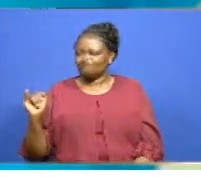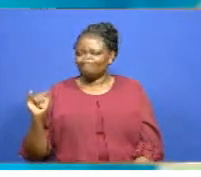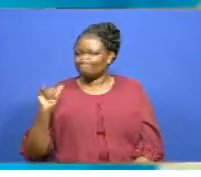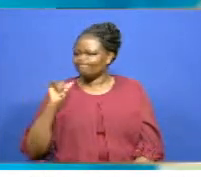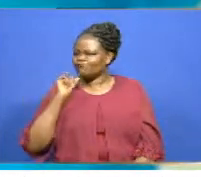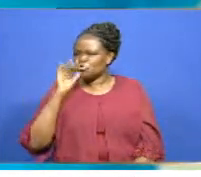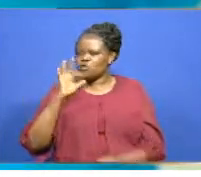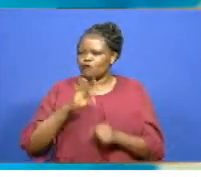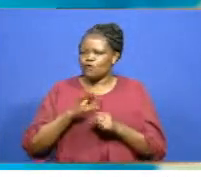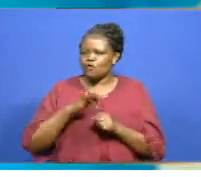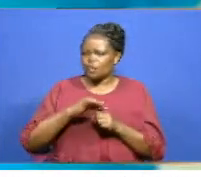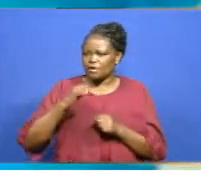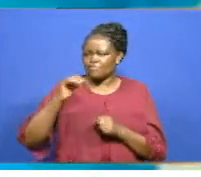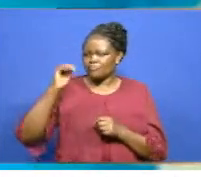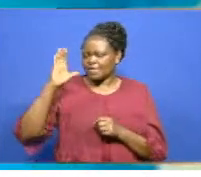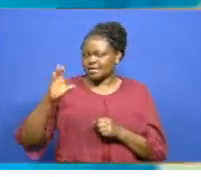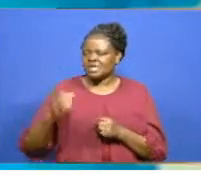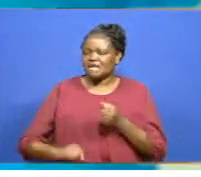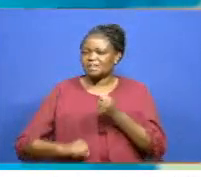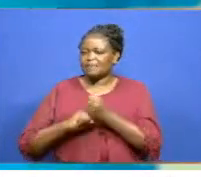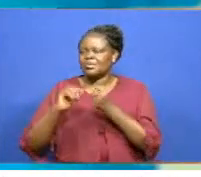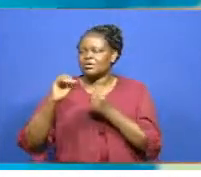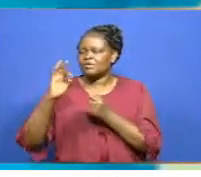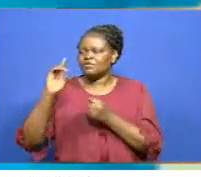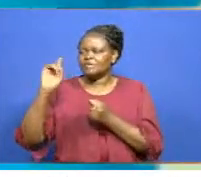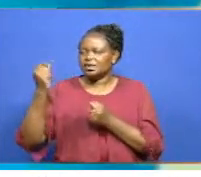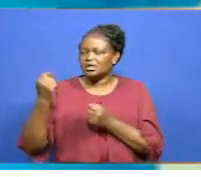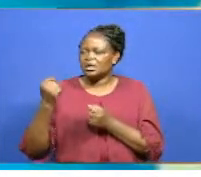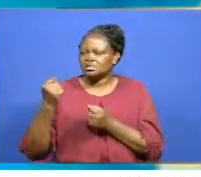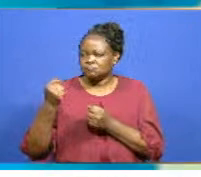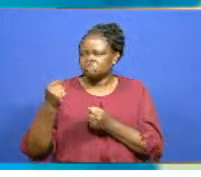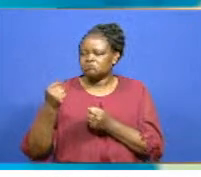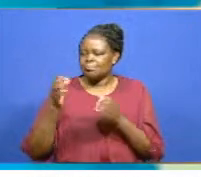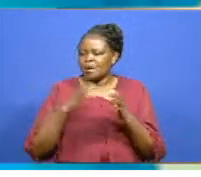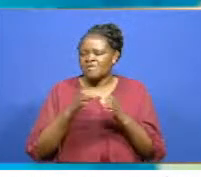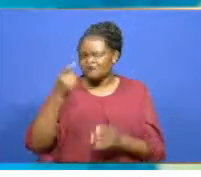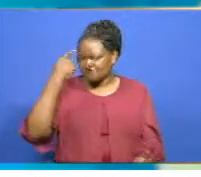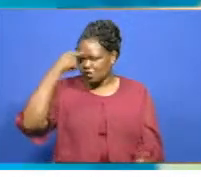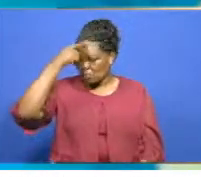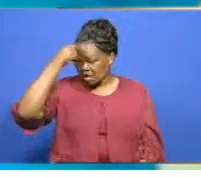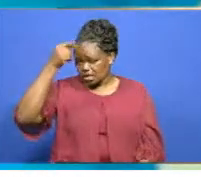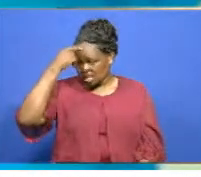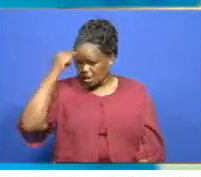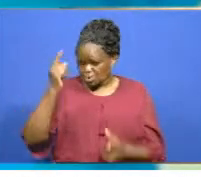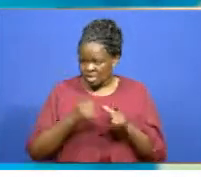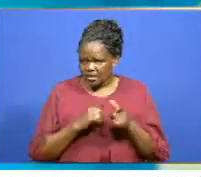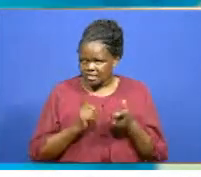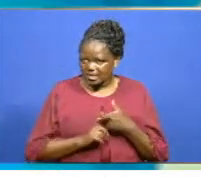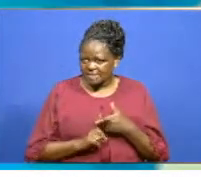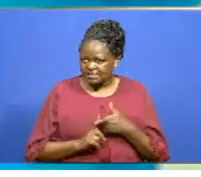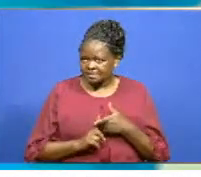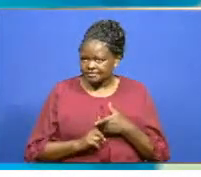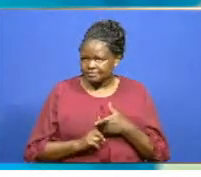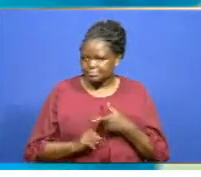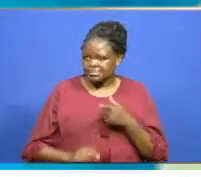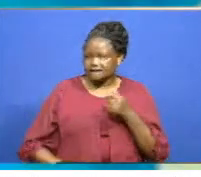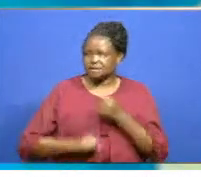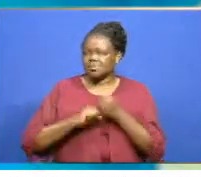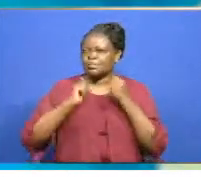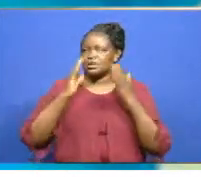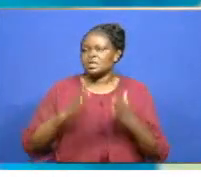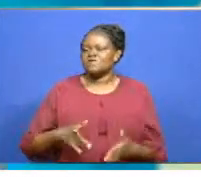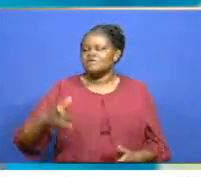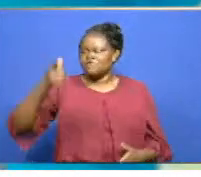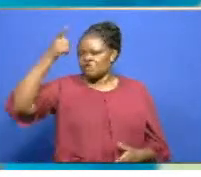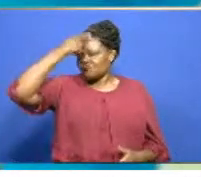ANC, watakuwa na support mbunge wa Ford Kenya, chama cha Moses Wetangula. Na wa supporters wa Moses Wetangula